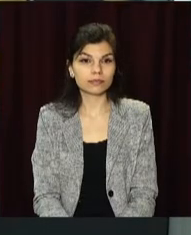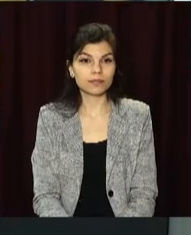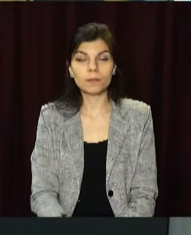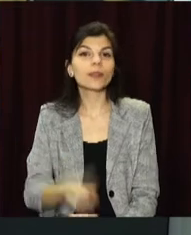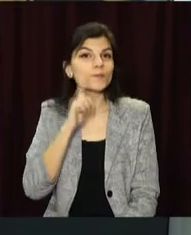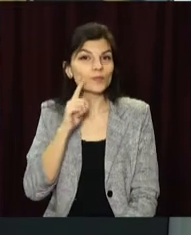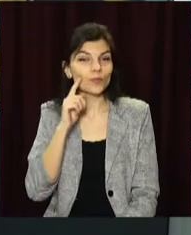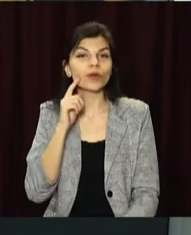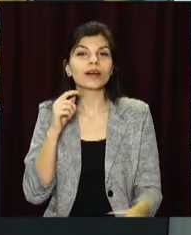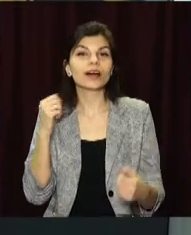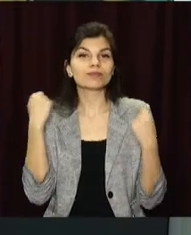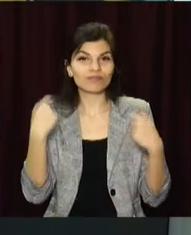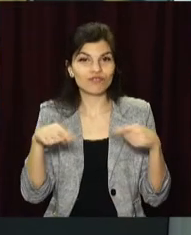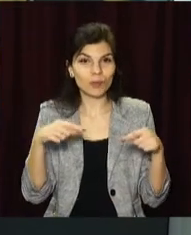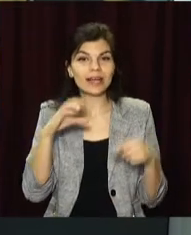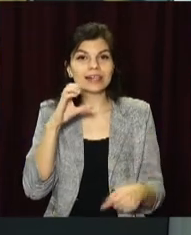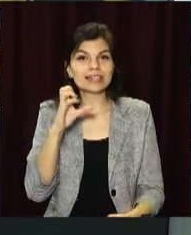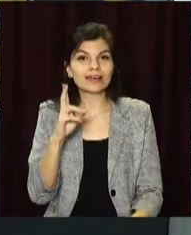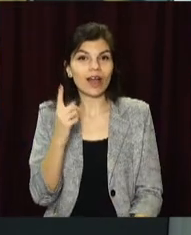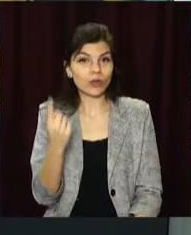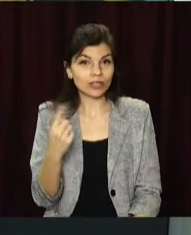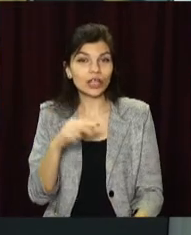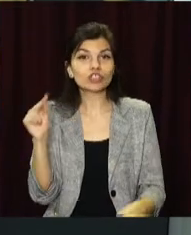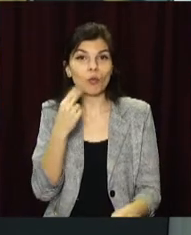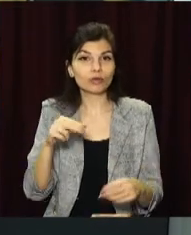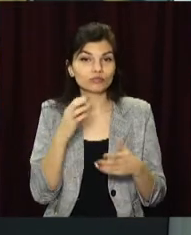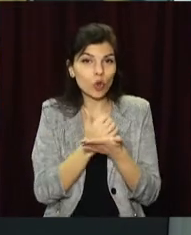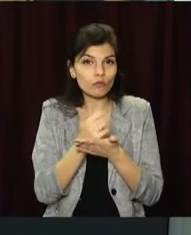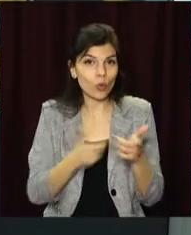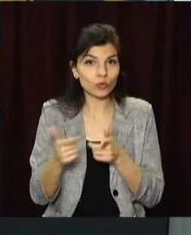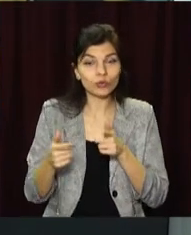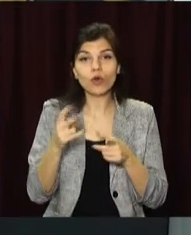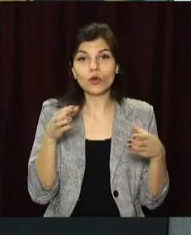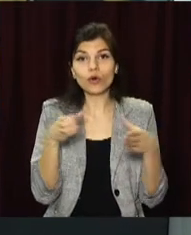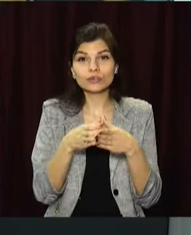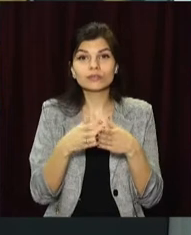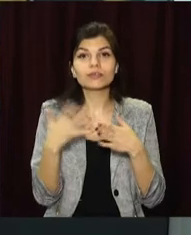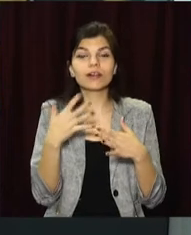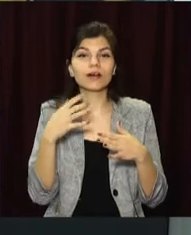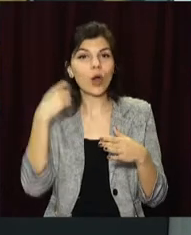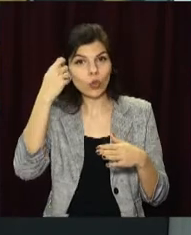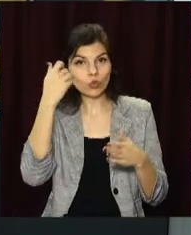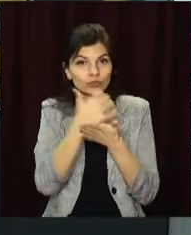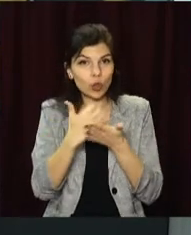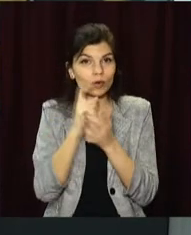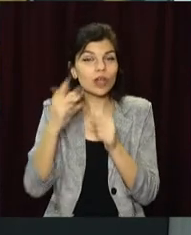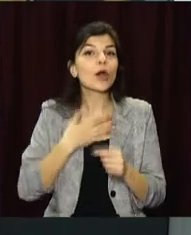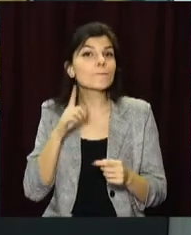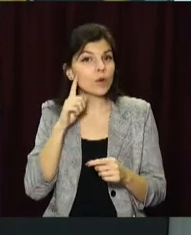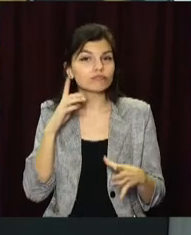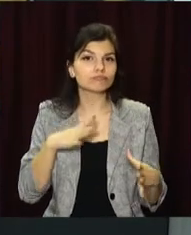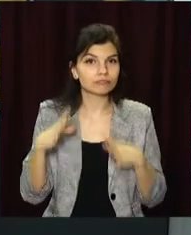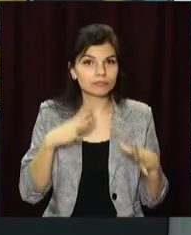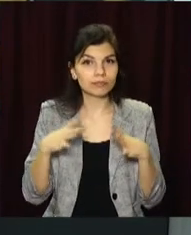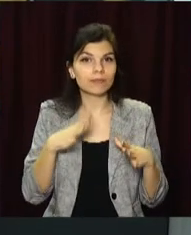Юні футболісти СК Дніпро-1 готуються до чемпіонату України. Але на відміну від основного складу, який проводить збір у Туреччині, наша молодіжка тренується